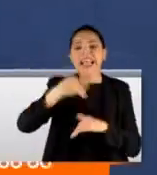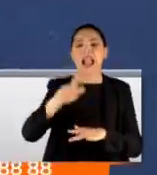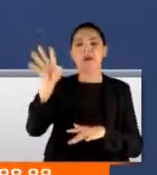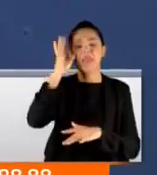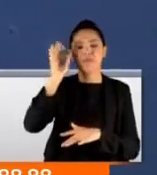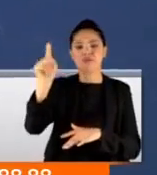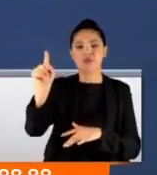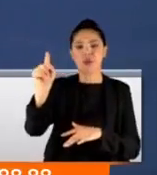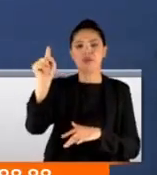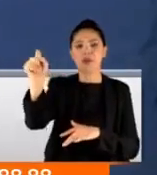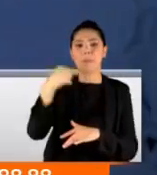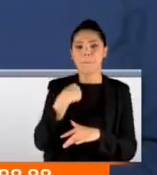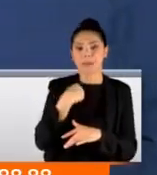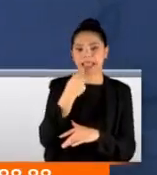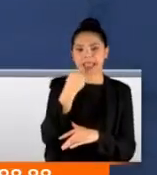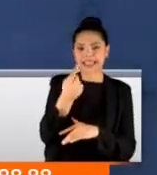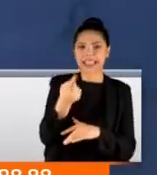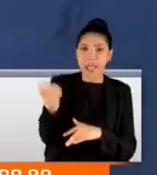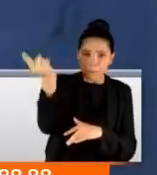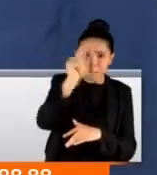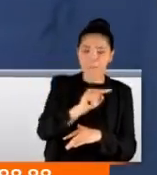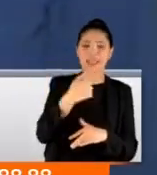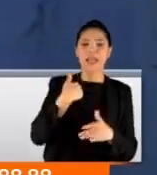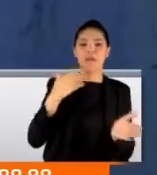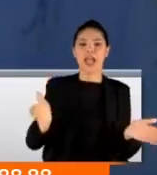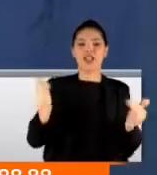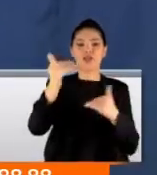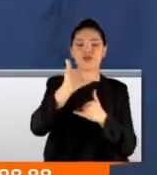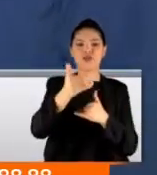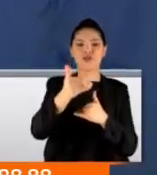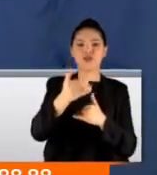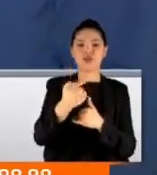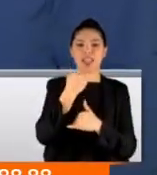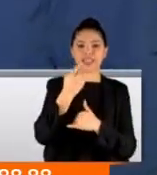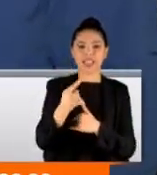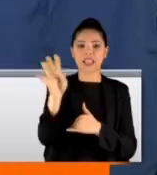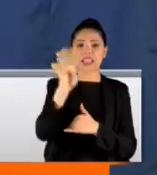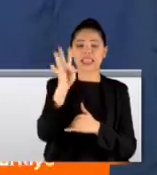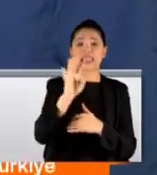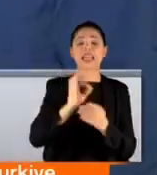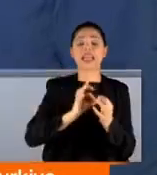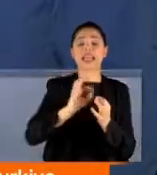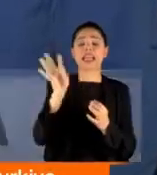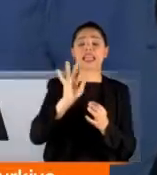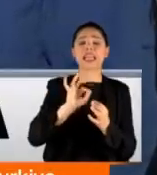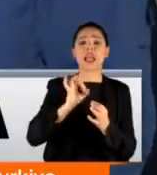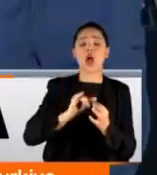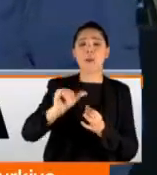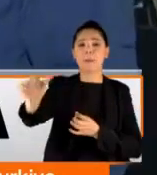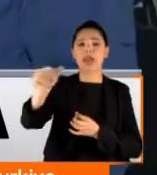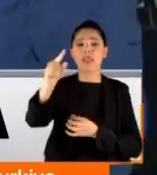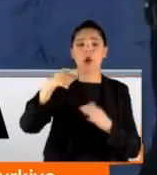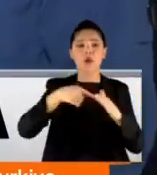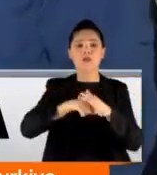oldu ama bana dedi ki bir dahakine stüdyoya dedi. Beni korkuttu hocam. Bu yaklaşık 40 kilometrelik bir fay hattı